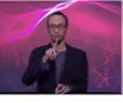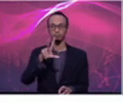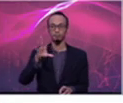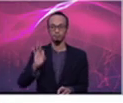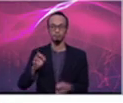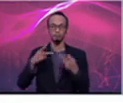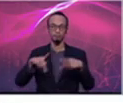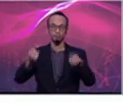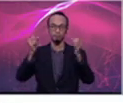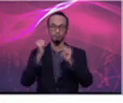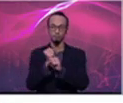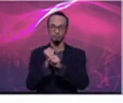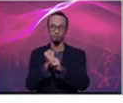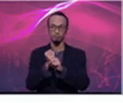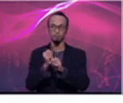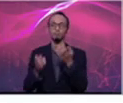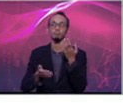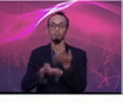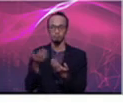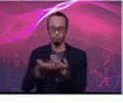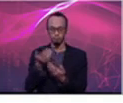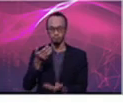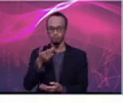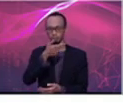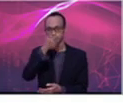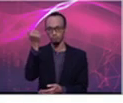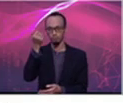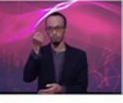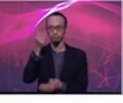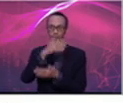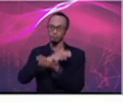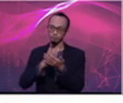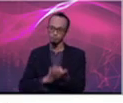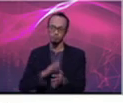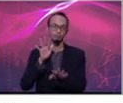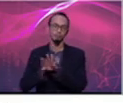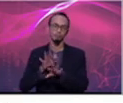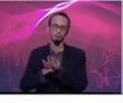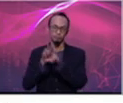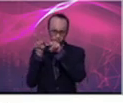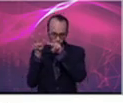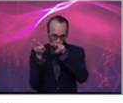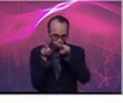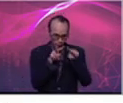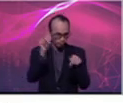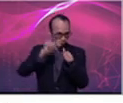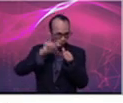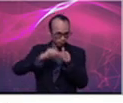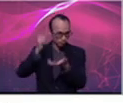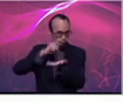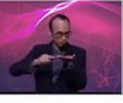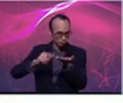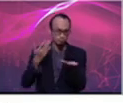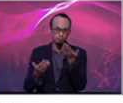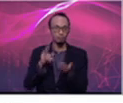pekerjaan dia mudah sebab satu lagi pihak Peru banyak yang bantu banyak yang pantau dia orang setiap minggu kadang-kadang